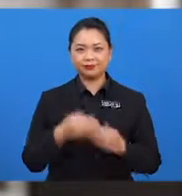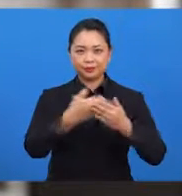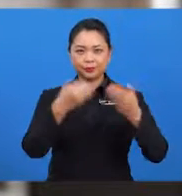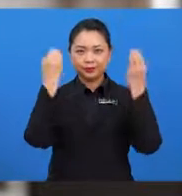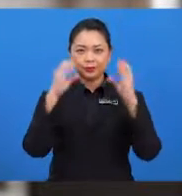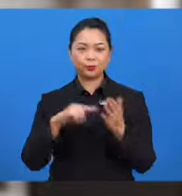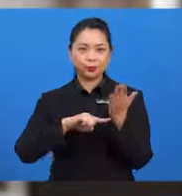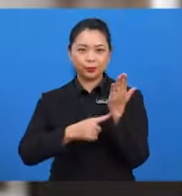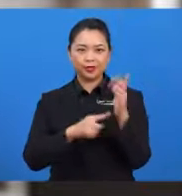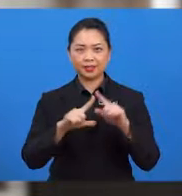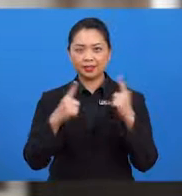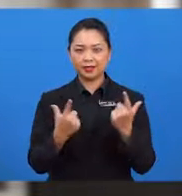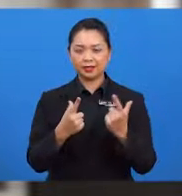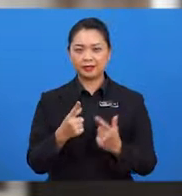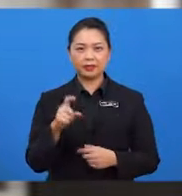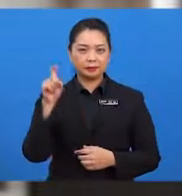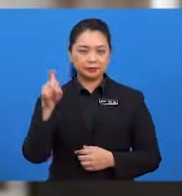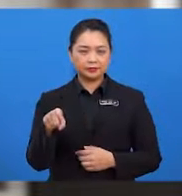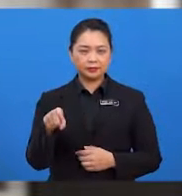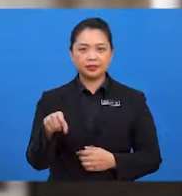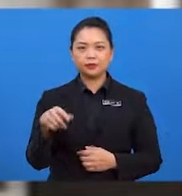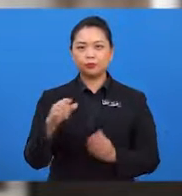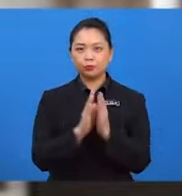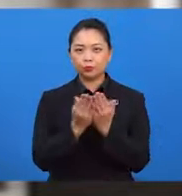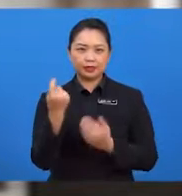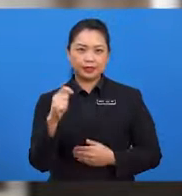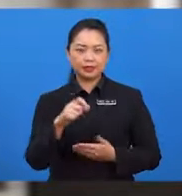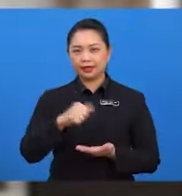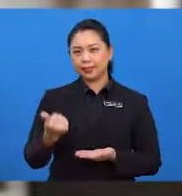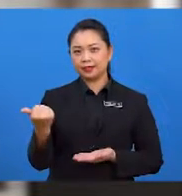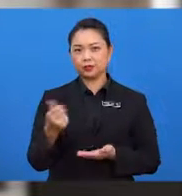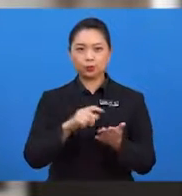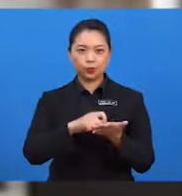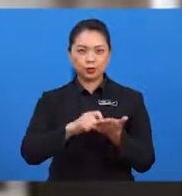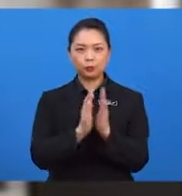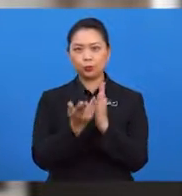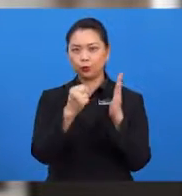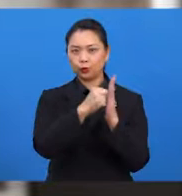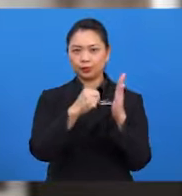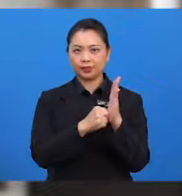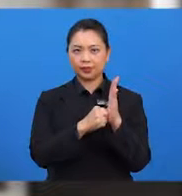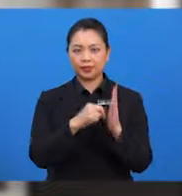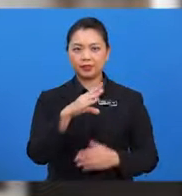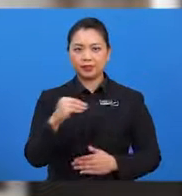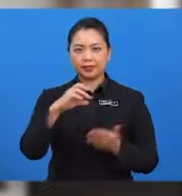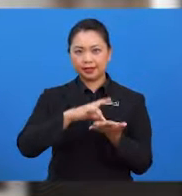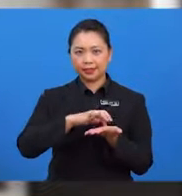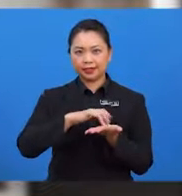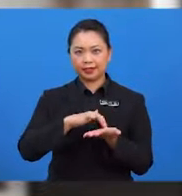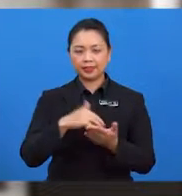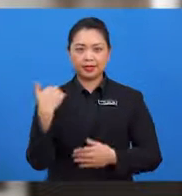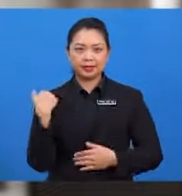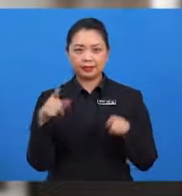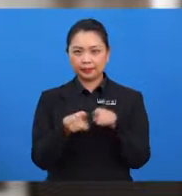mulakan kelas, pastikan buku teks, alat tulis, buku nota dan kalkulator